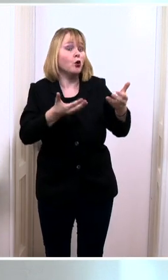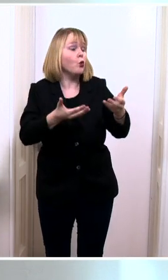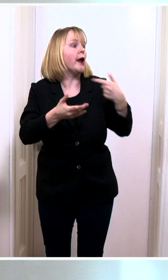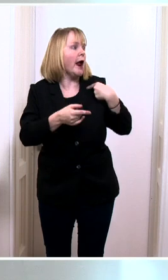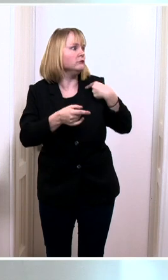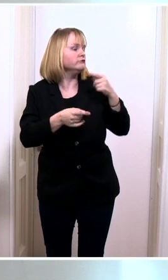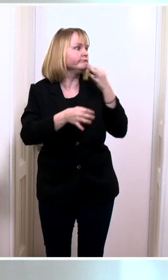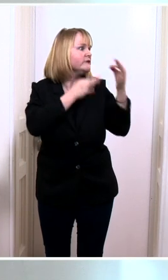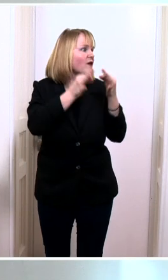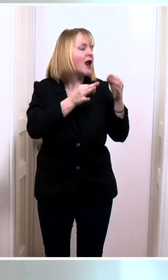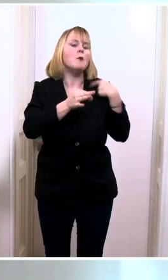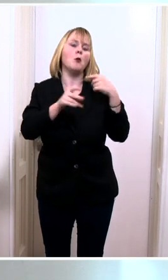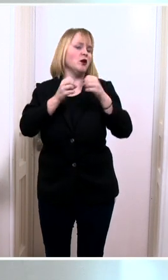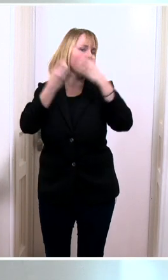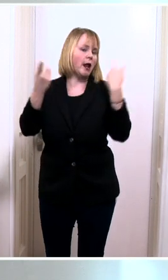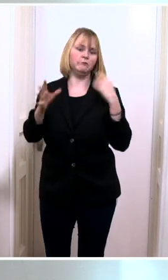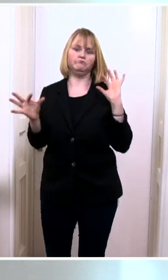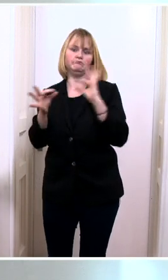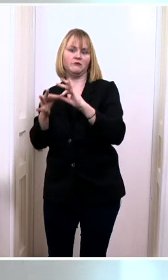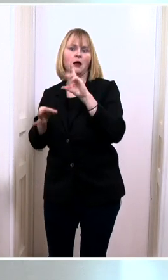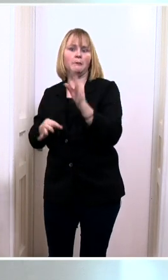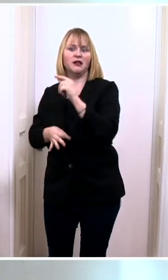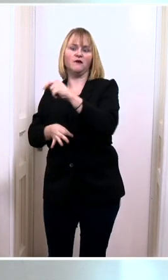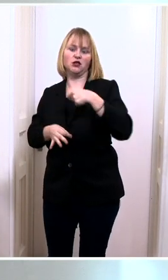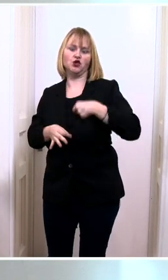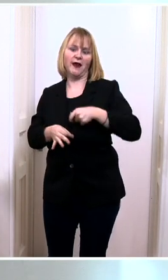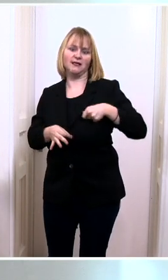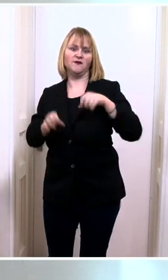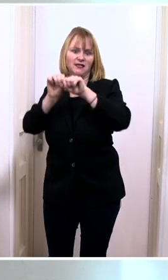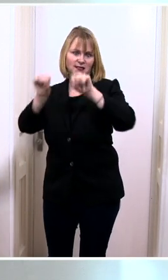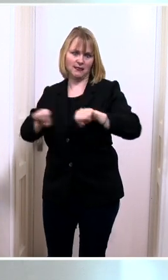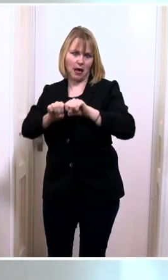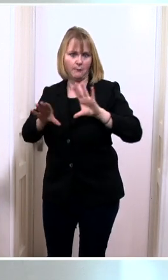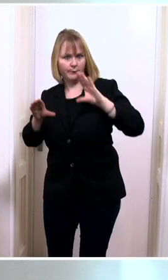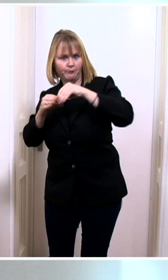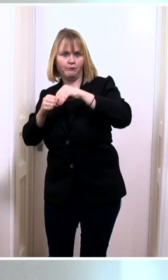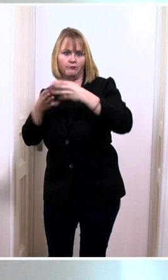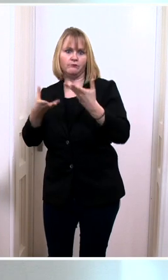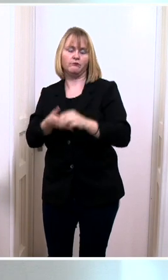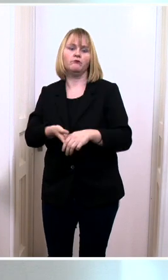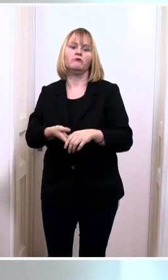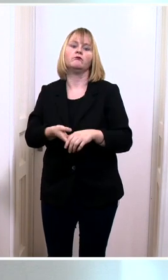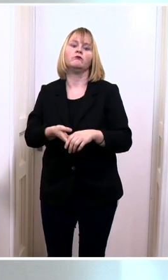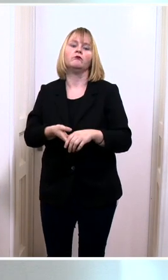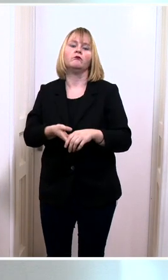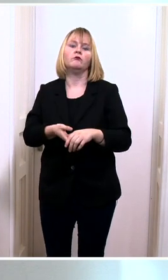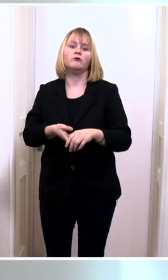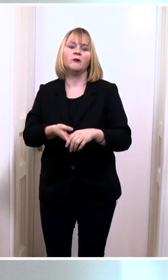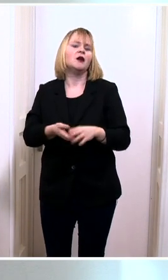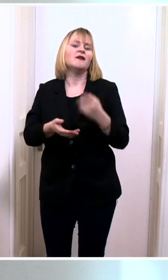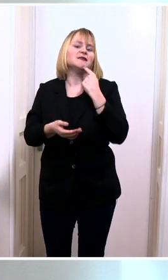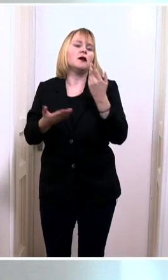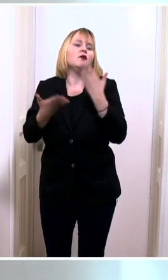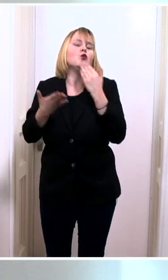auch in diesem schweizerischen System eingebunden sein, weil es geht nicht nur um, sagen